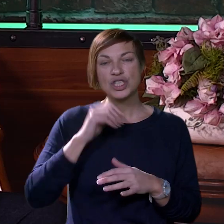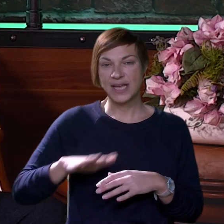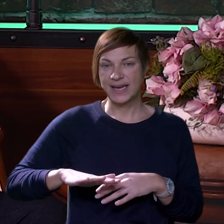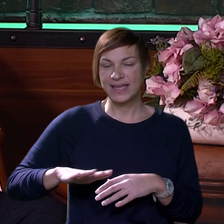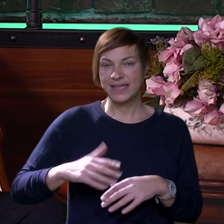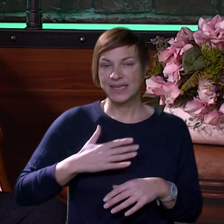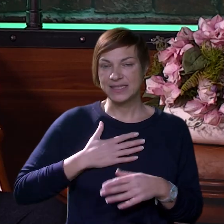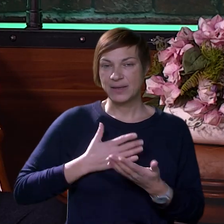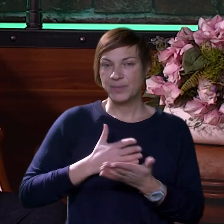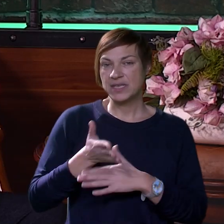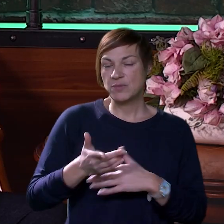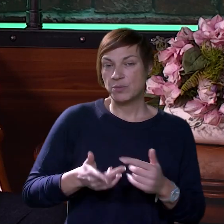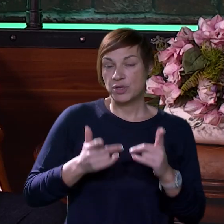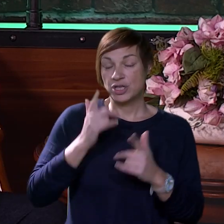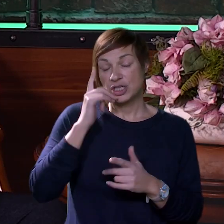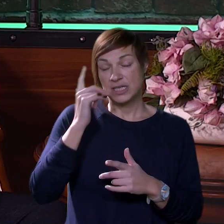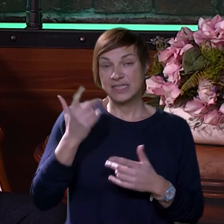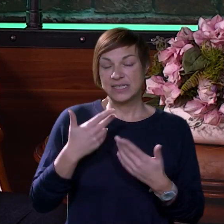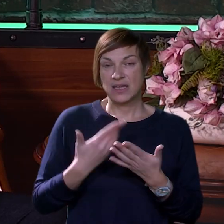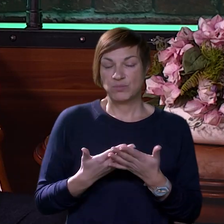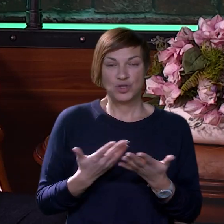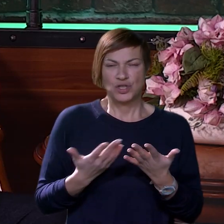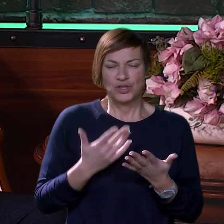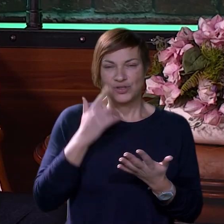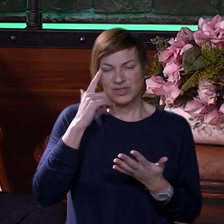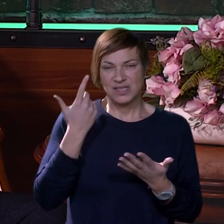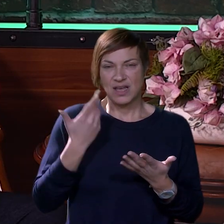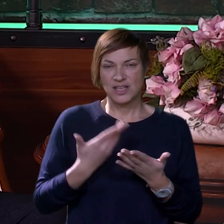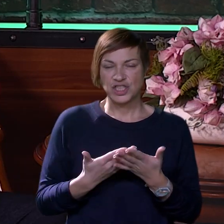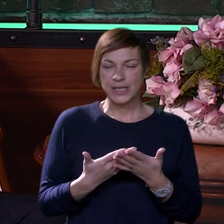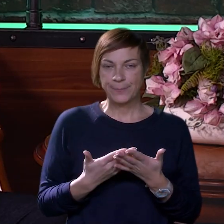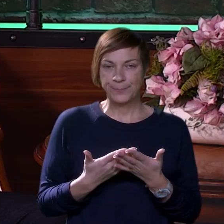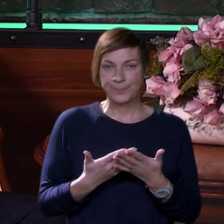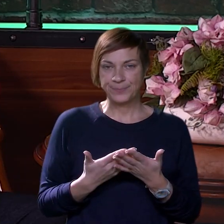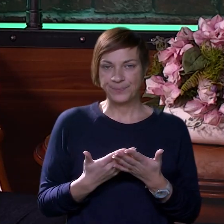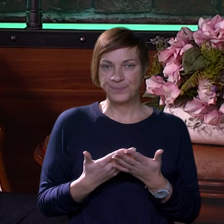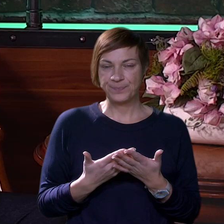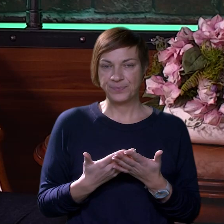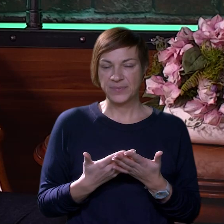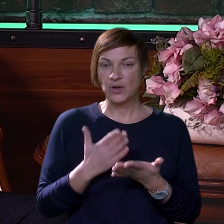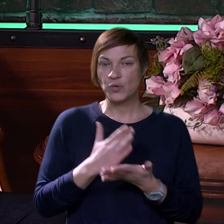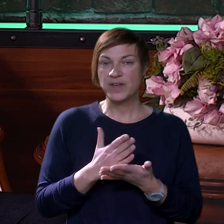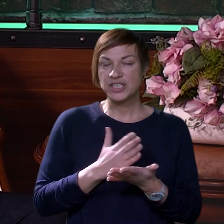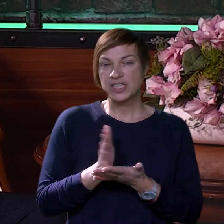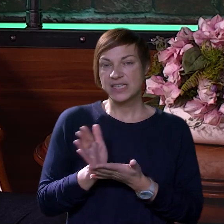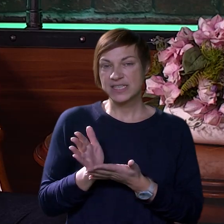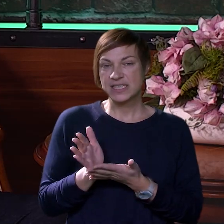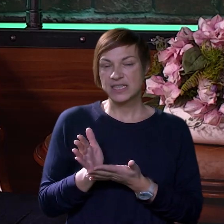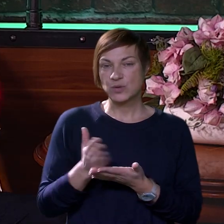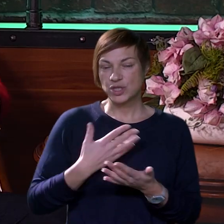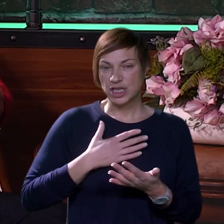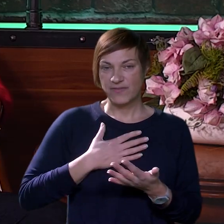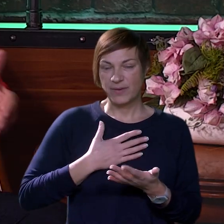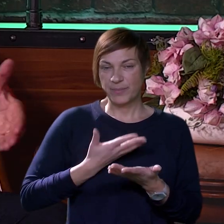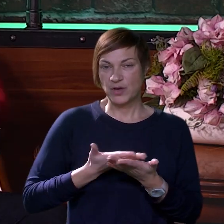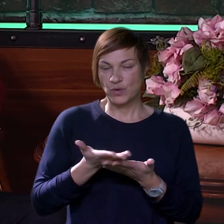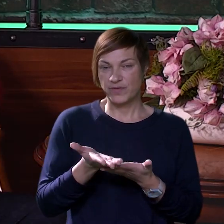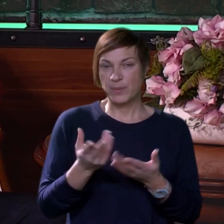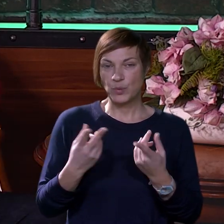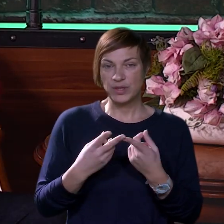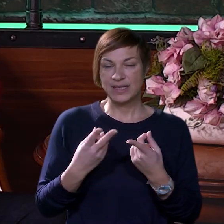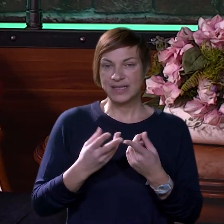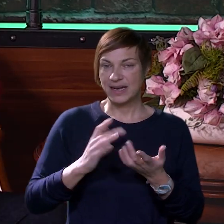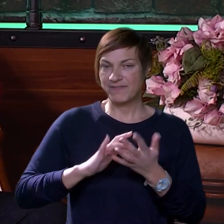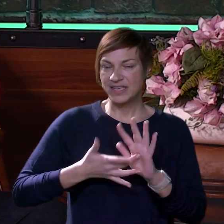djeca. Mm. Mi smo prošli taj rat i znamo što to znači, tako da i u većini slučajeva, eto i vi ovdje putem